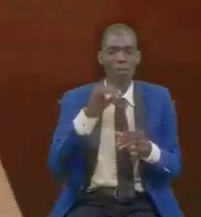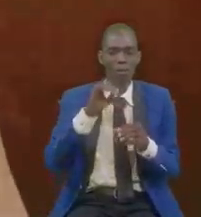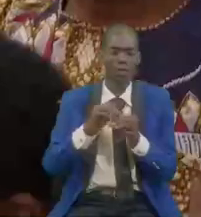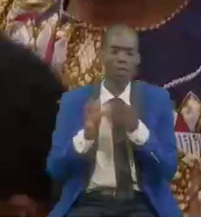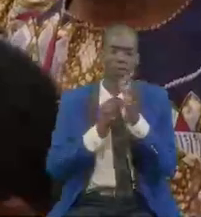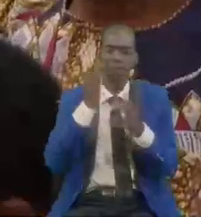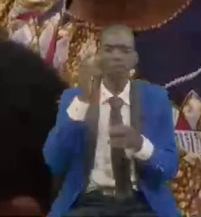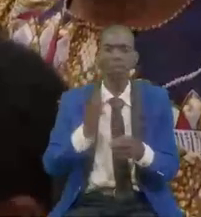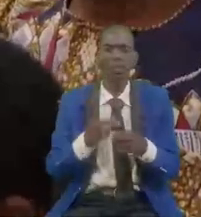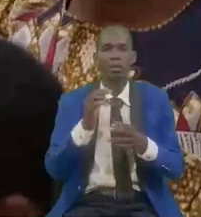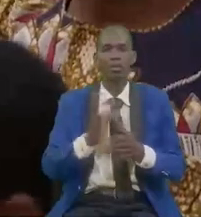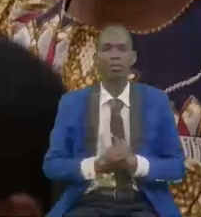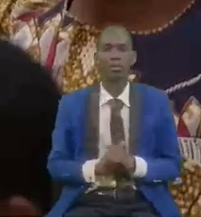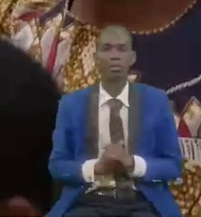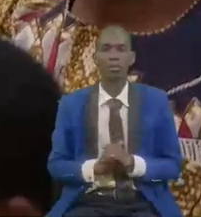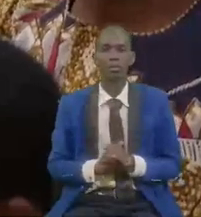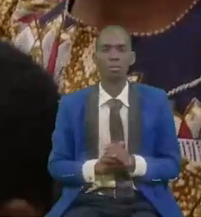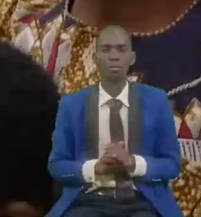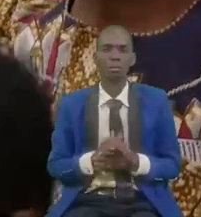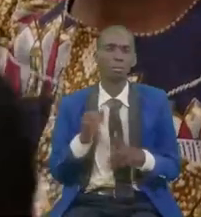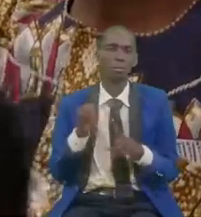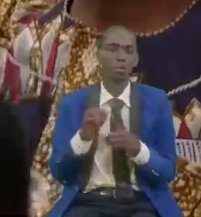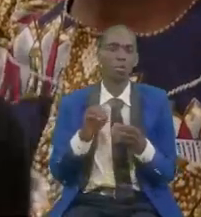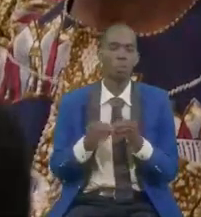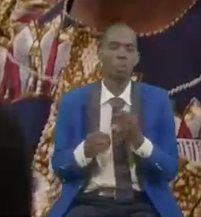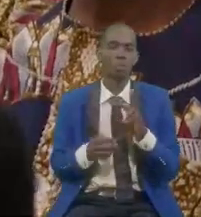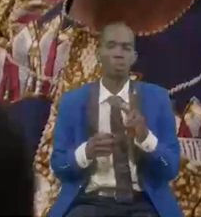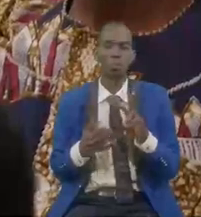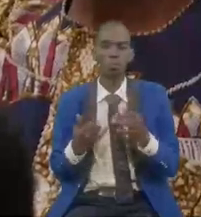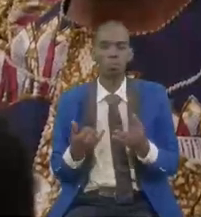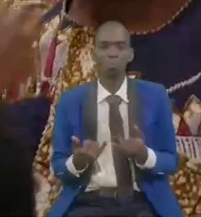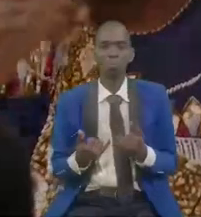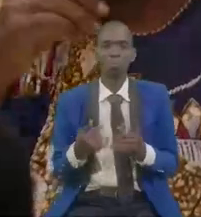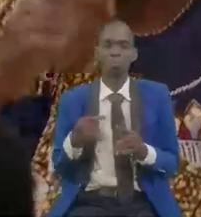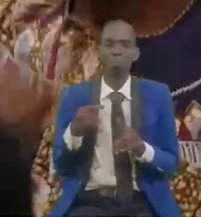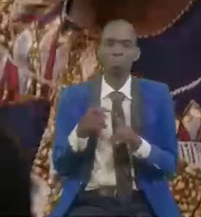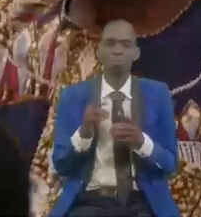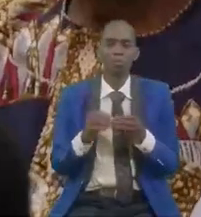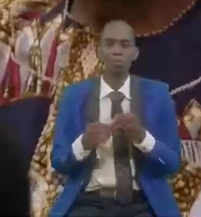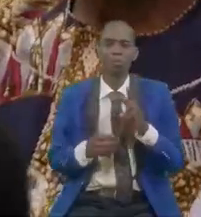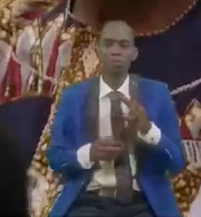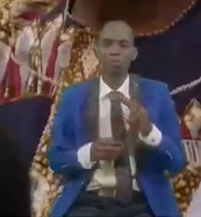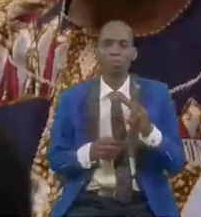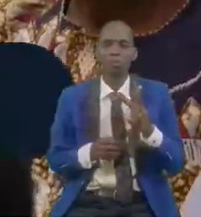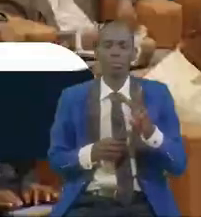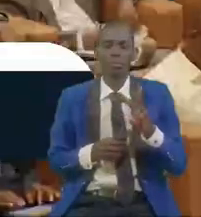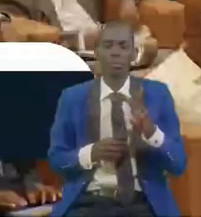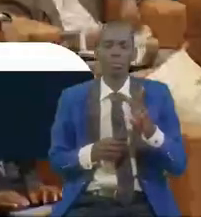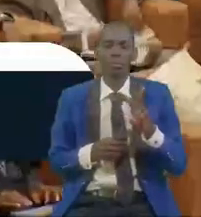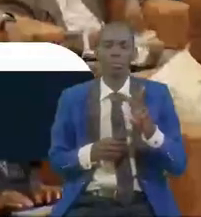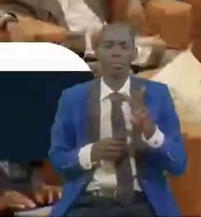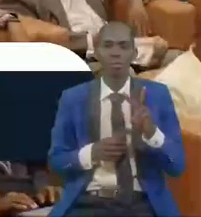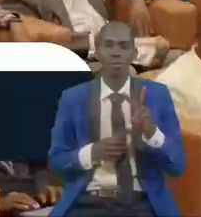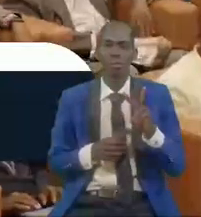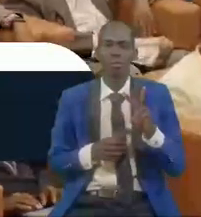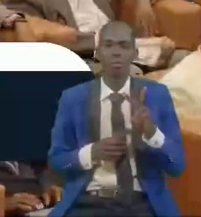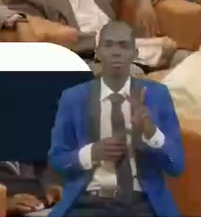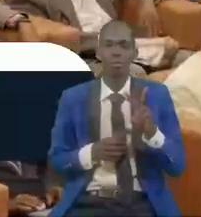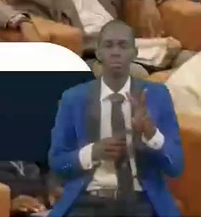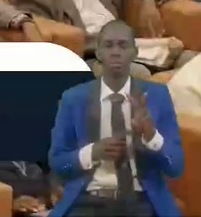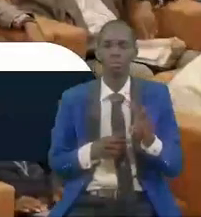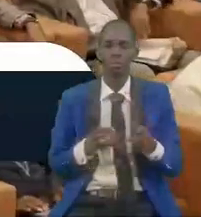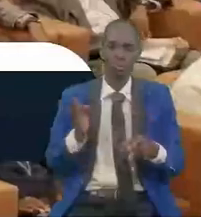de Jésus-Christ. Voyons le deuxième point ici. Deuxième point. Nous allons voir ici